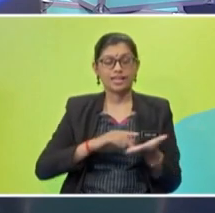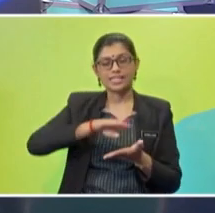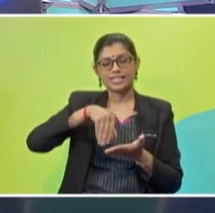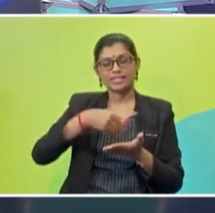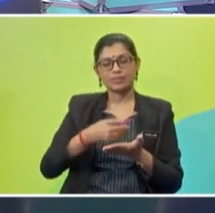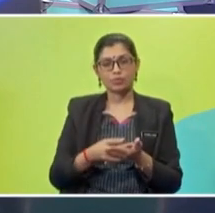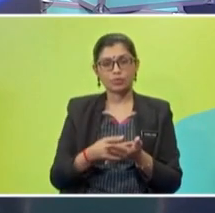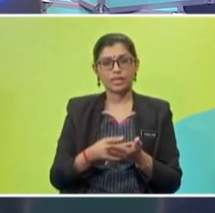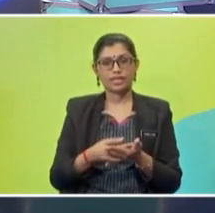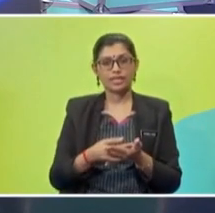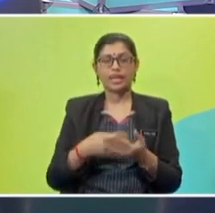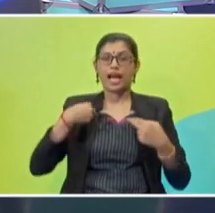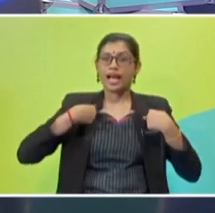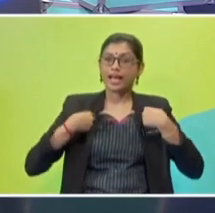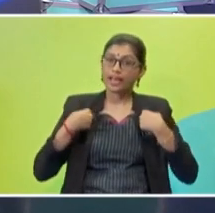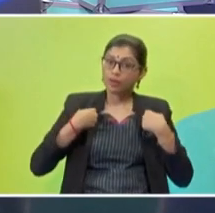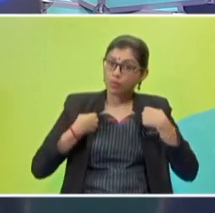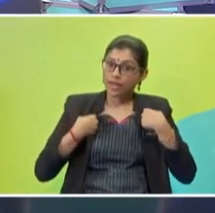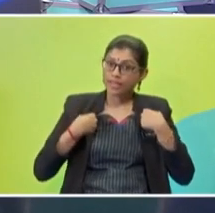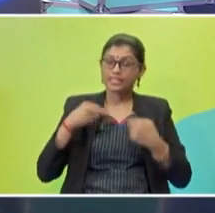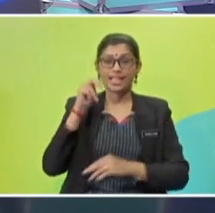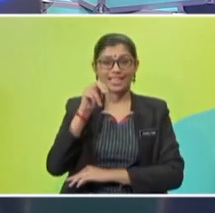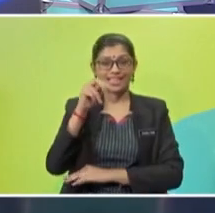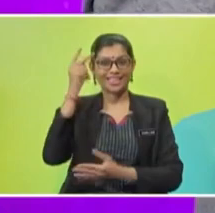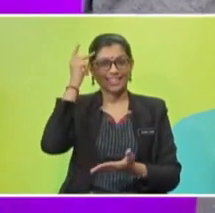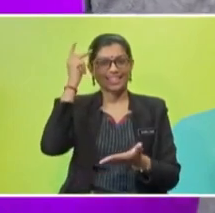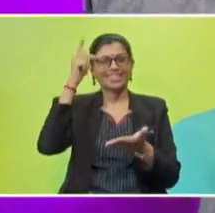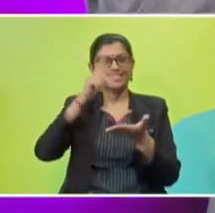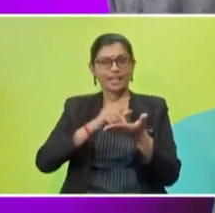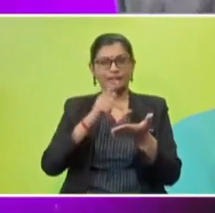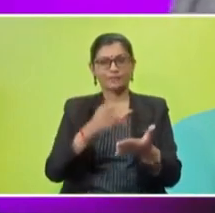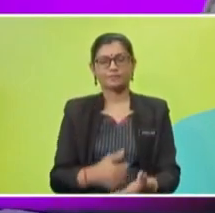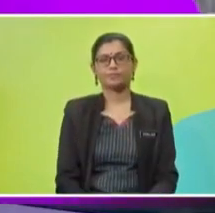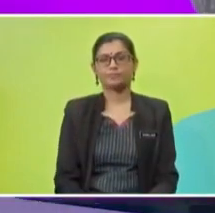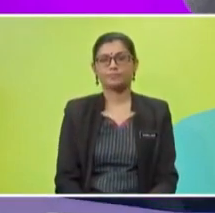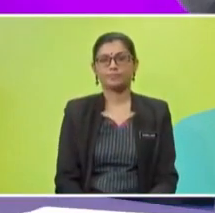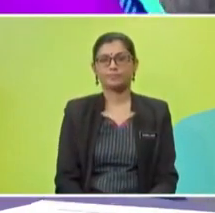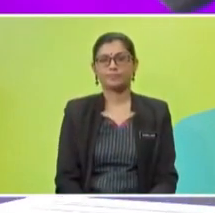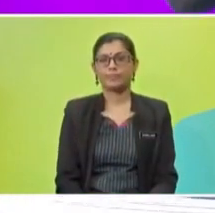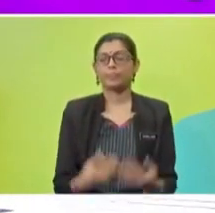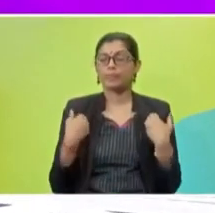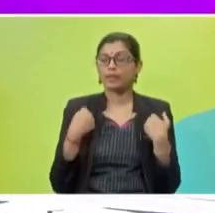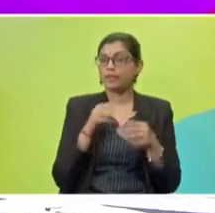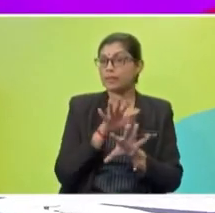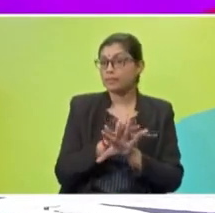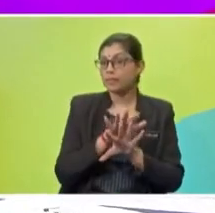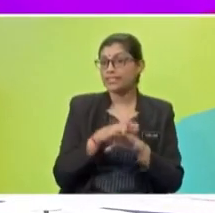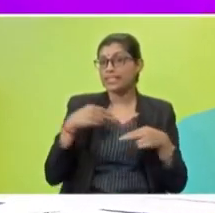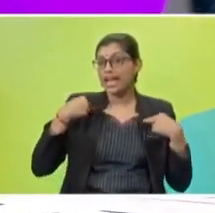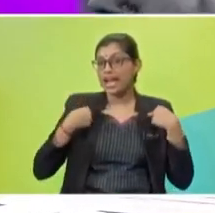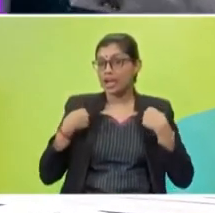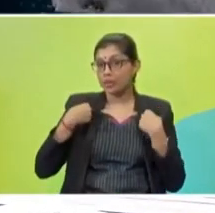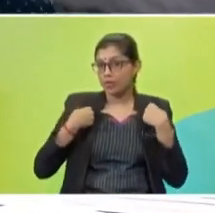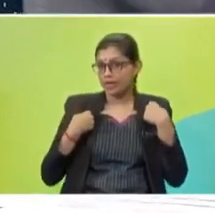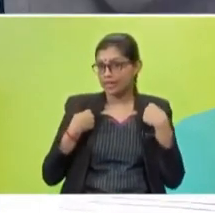jayafilm21 the kambing dan Arno banyaknya hewan Oke baik jadi dekat